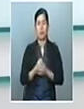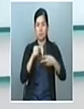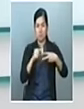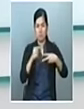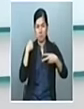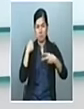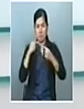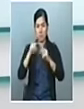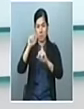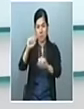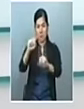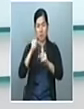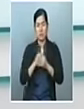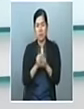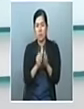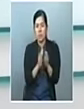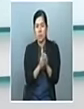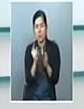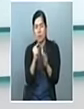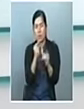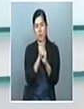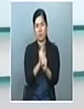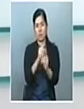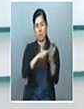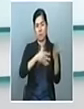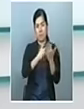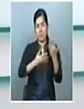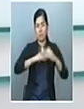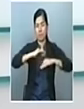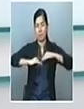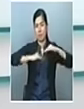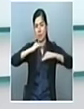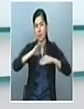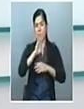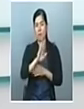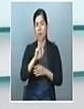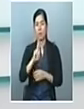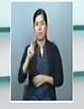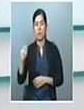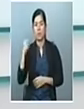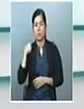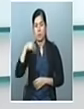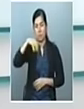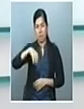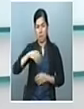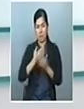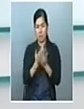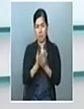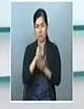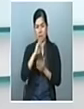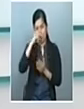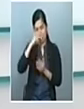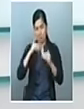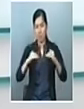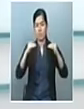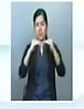ข้าเป็น Sustainable Stock Exchange ตามกรอบการพัฒนาที่ยั่งยืนของ UN ค่ะเพื่อยกระดับตลาดหลักทรัพย์ของไทยให้เท่าเทียมกับระดับสาก